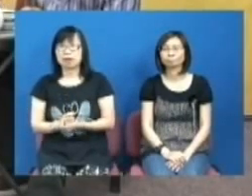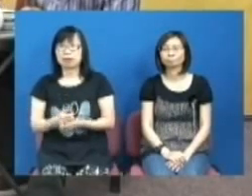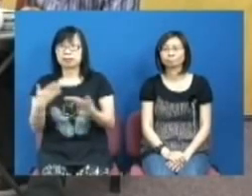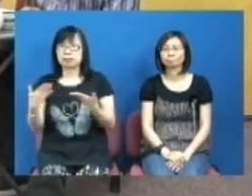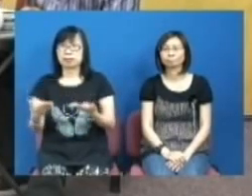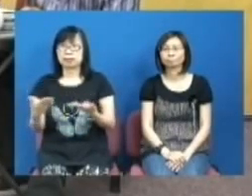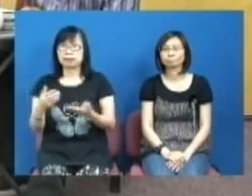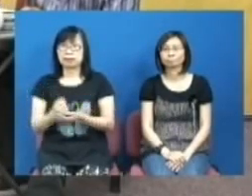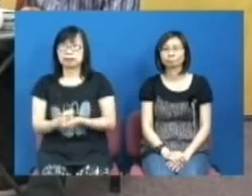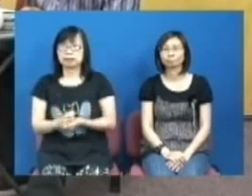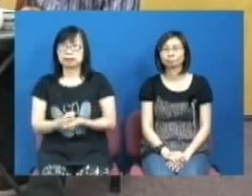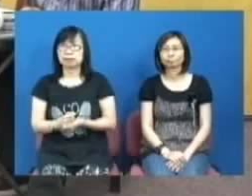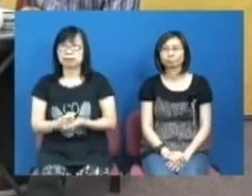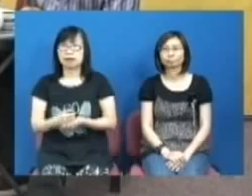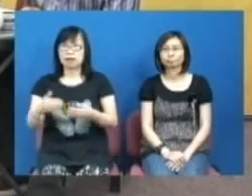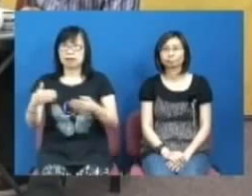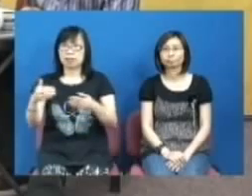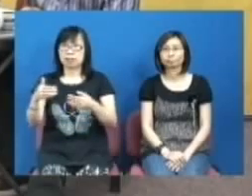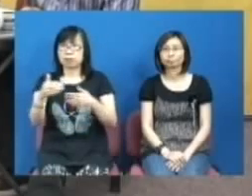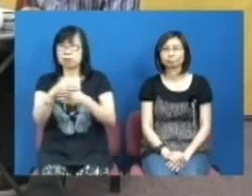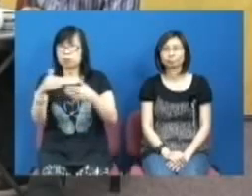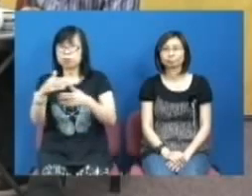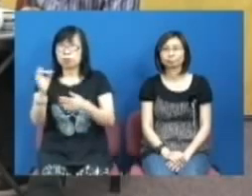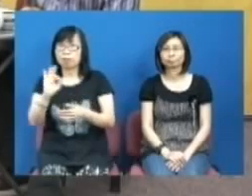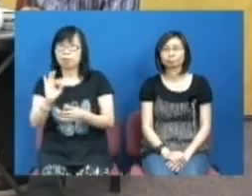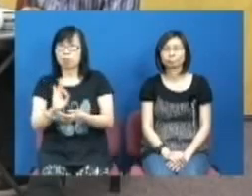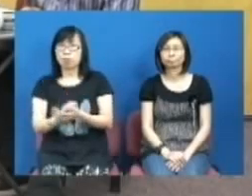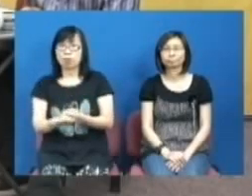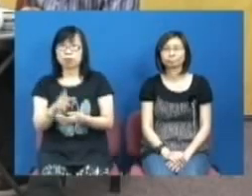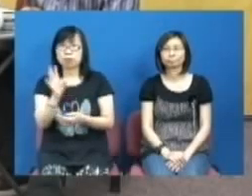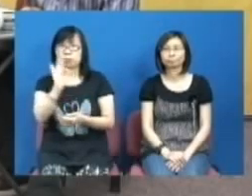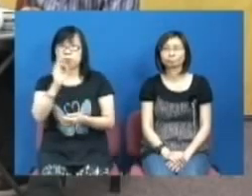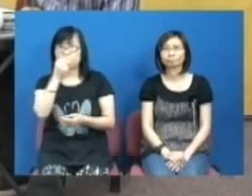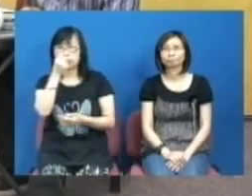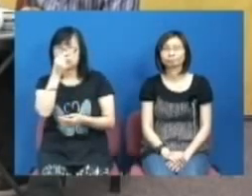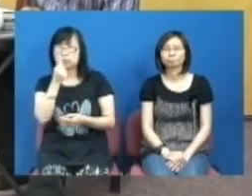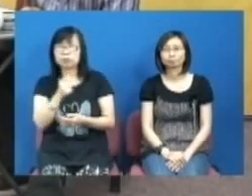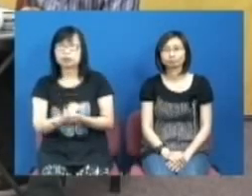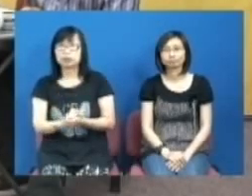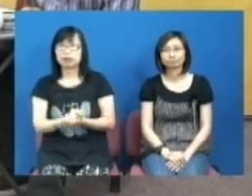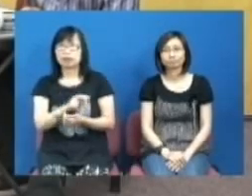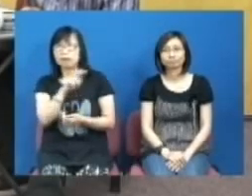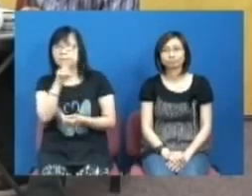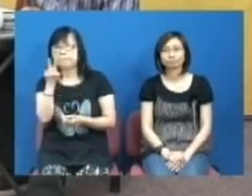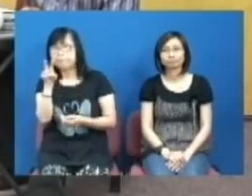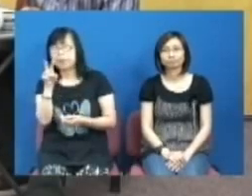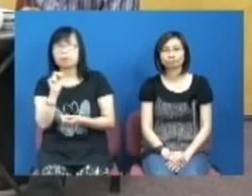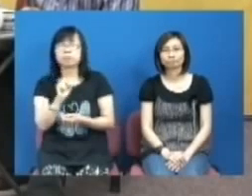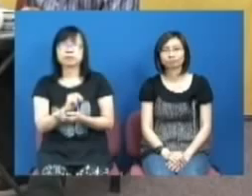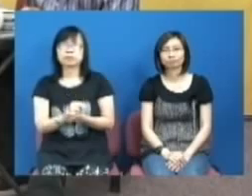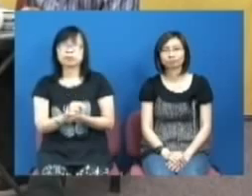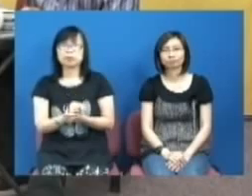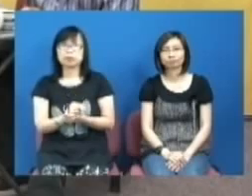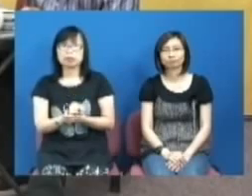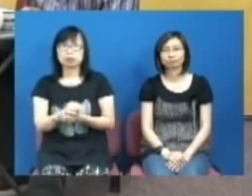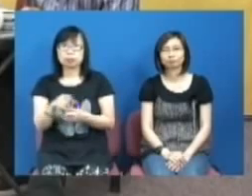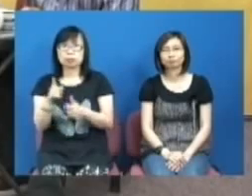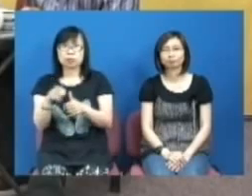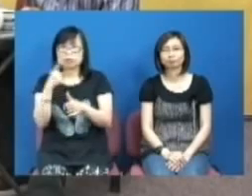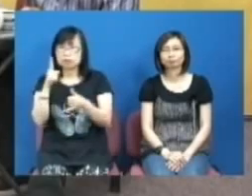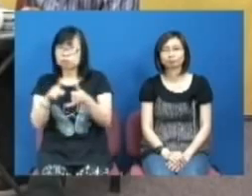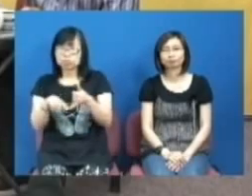利益輸送的過程，佢睇唔到啊嘛，佢都冇乜興趣去醫呢個病，佢睇嚟睇去就係話，到底共產黨會唔會